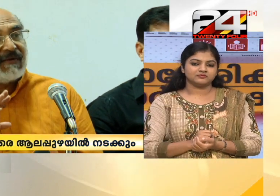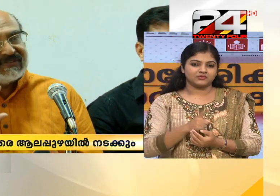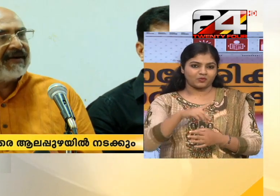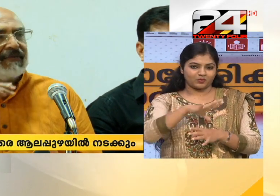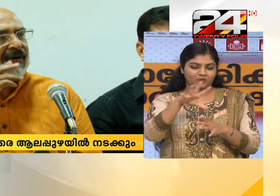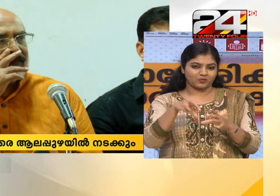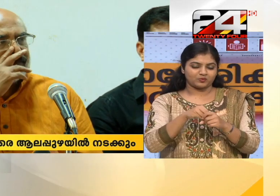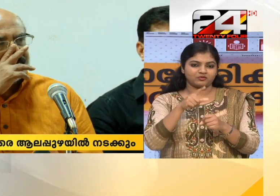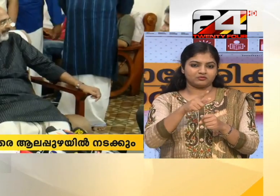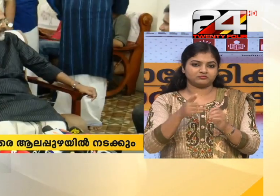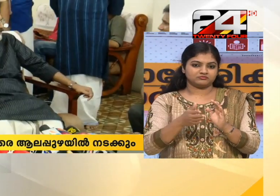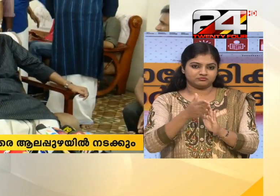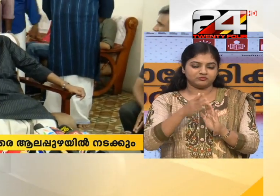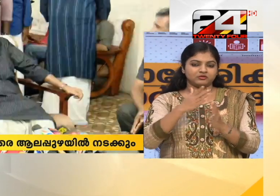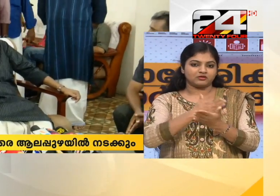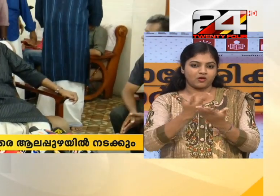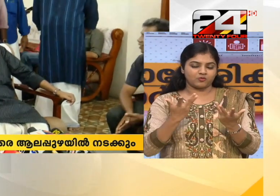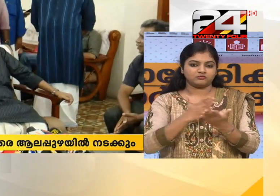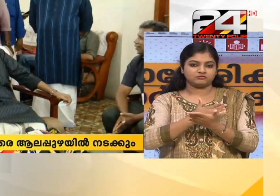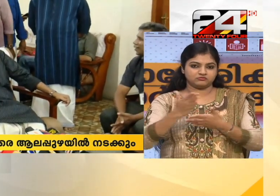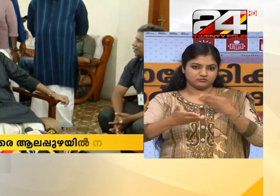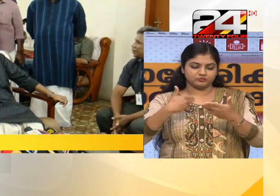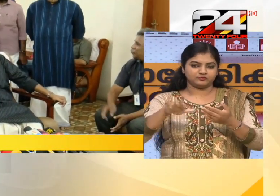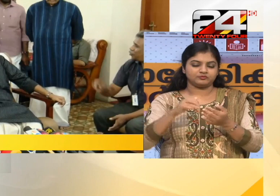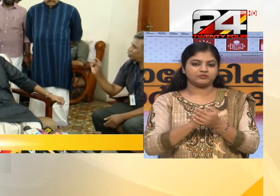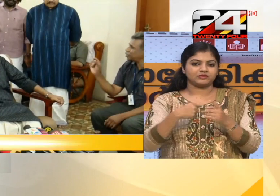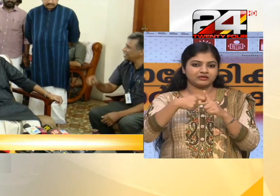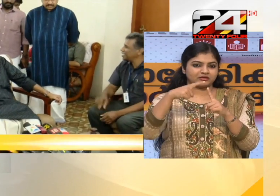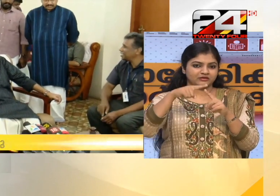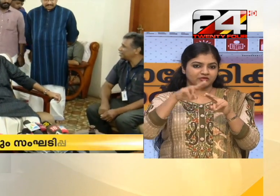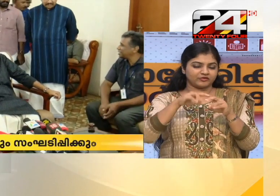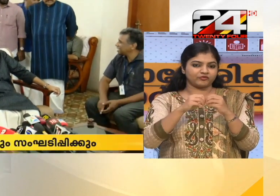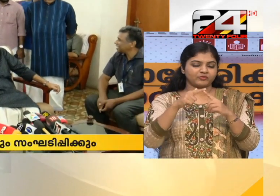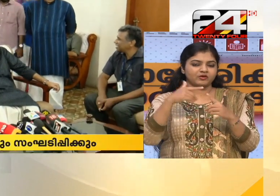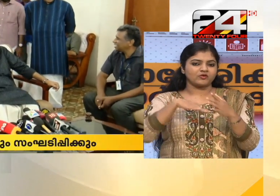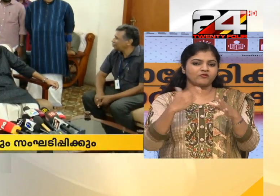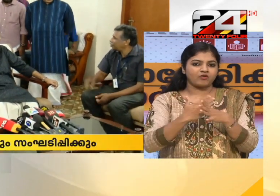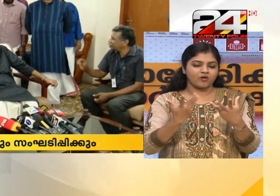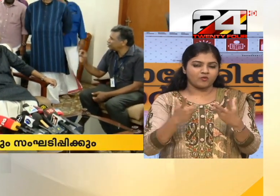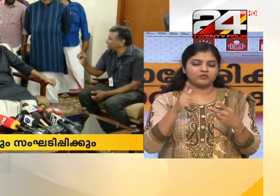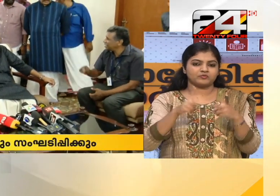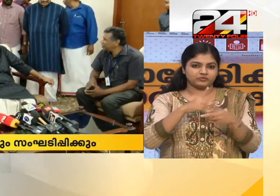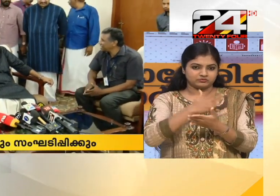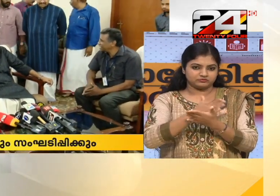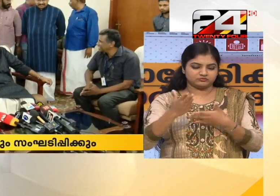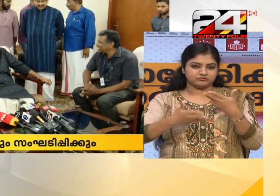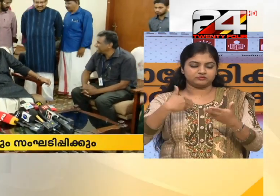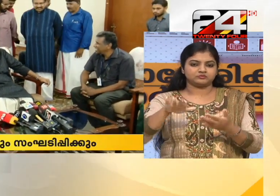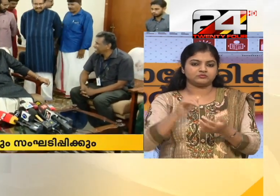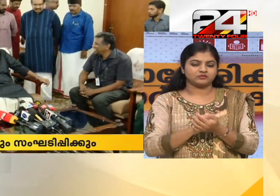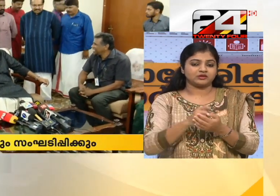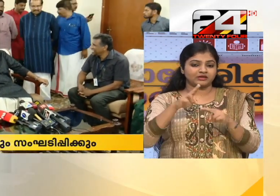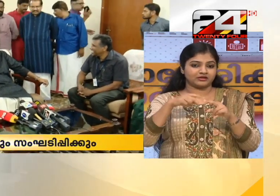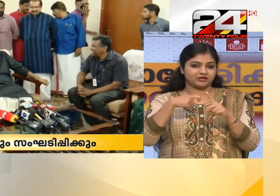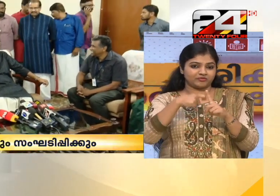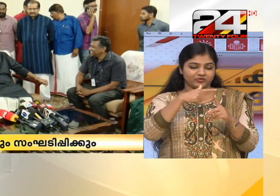ഇതിന്റെയൊക്കെ ഒരു അവതരണം ഉണ്ടാകും. കിഫ്ബി എന്ത്, എങ്ങനെ എന്നത് ജനങ്ങൾ തിരിച്ചറിയേണ്ടതായുണ്ട്. ഏതെങ്കിലും പ്രദേശങ്ങളിൽ കിഫ്ബി പദ്ധതിയെക്കുറിച്ച്